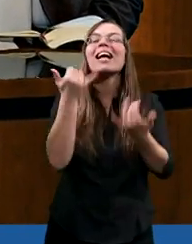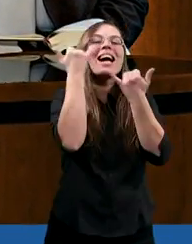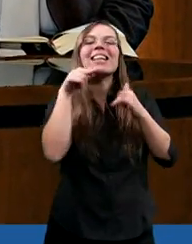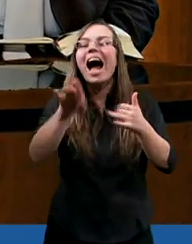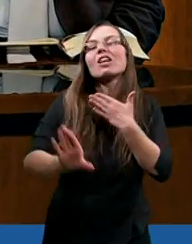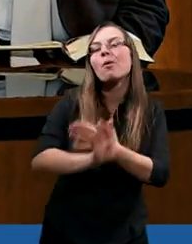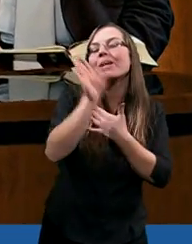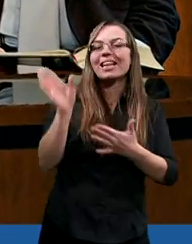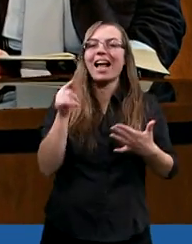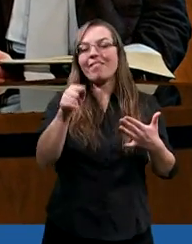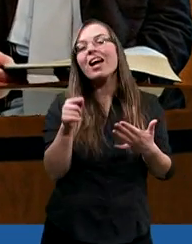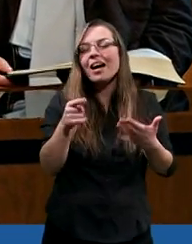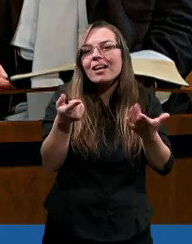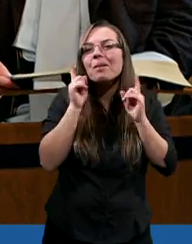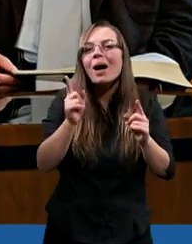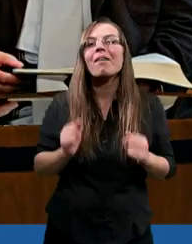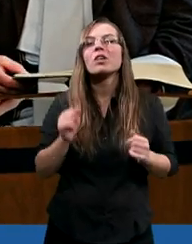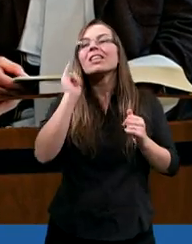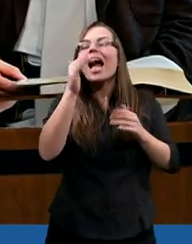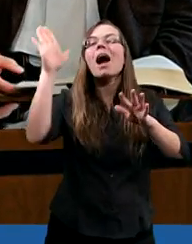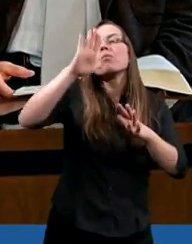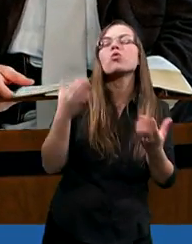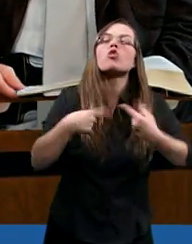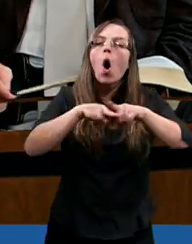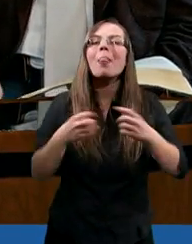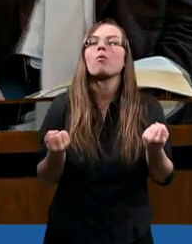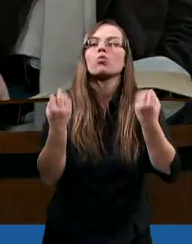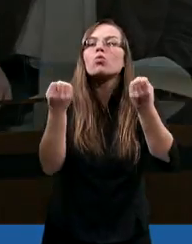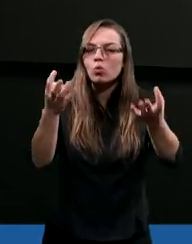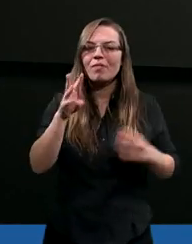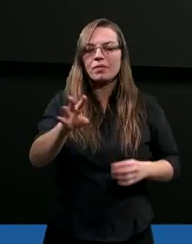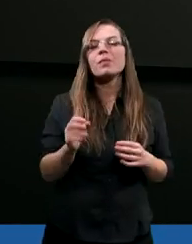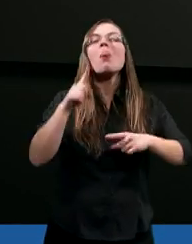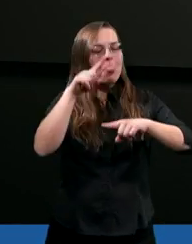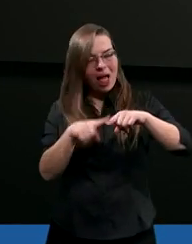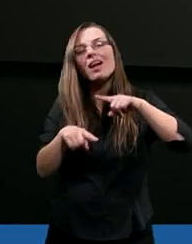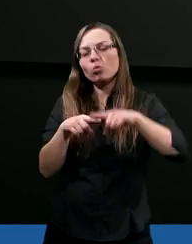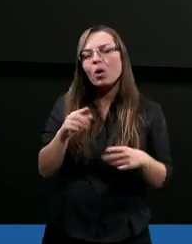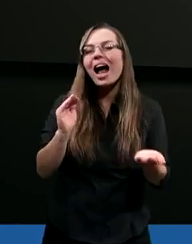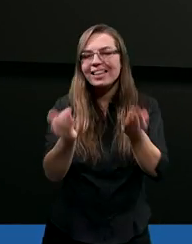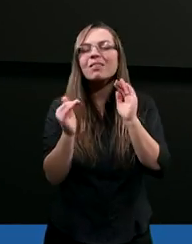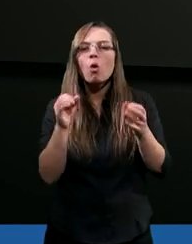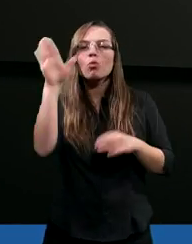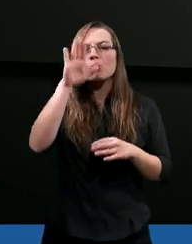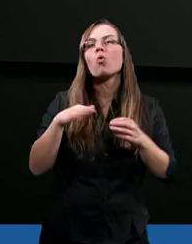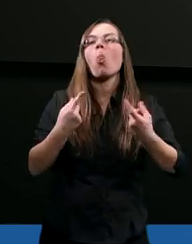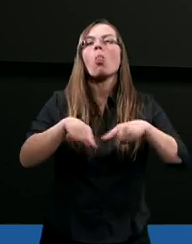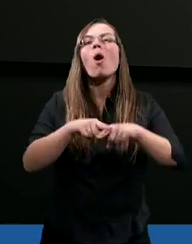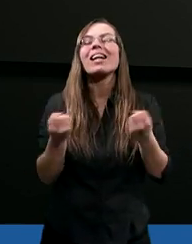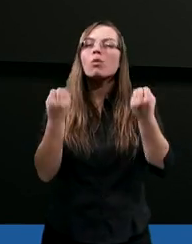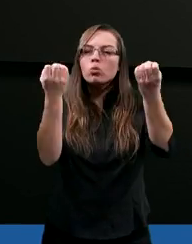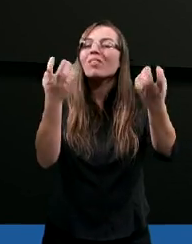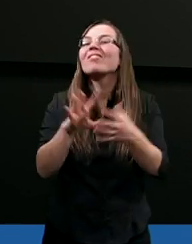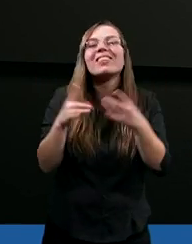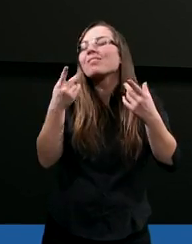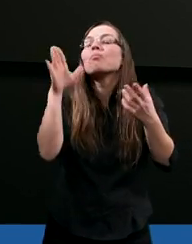przedstawia. Bóg dokonał cudu i tyle. W nadnaturalny sposób. Bóg dokonał cudu. Bóg jest